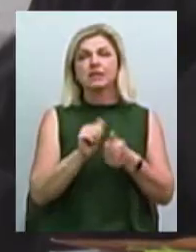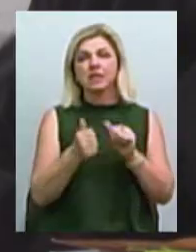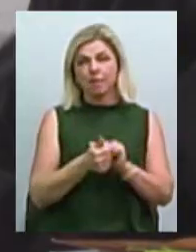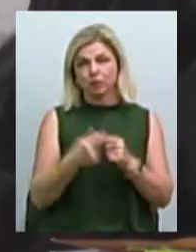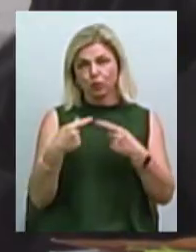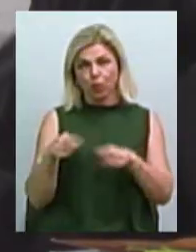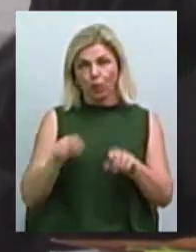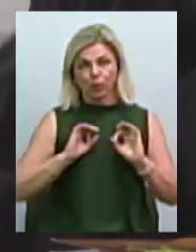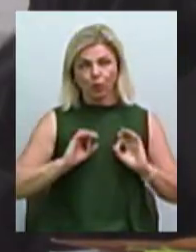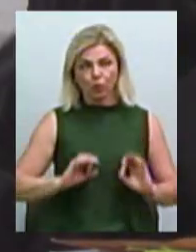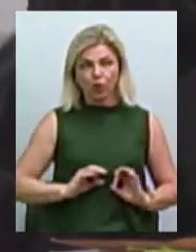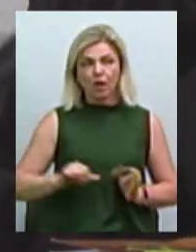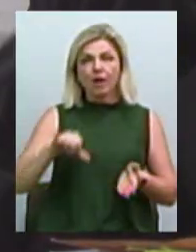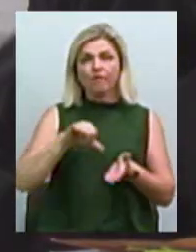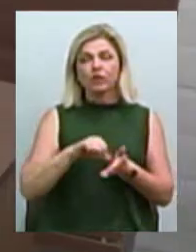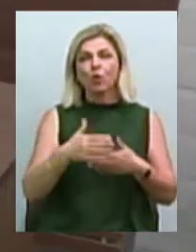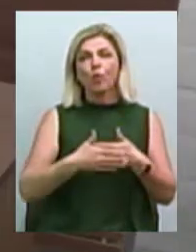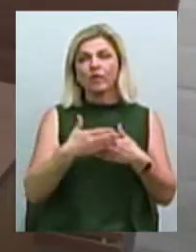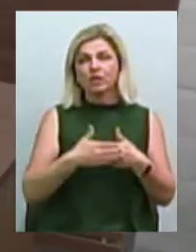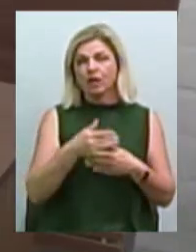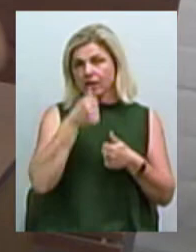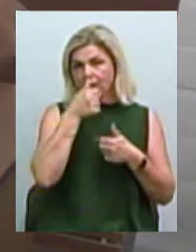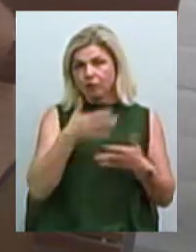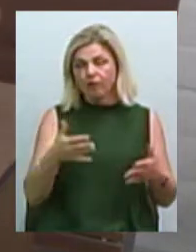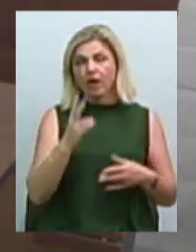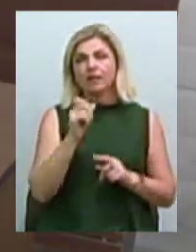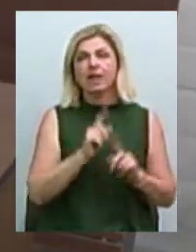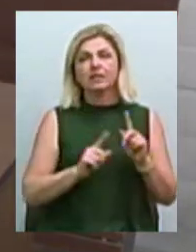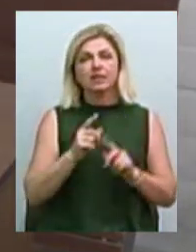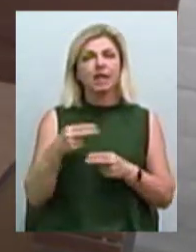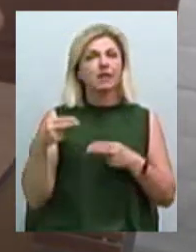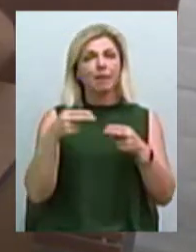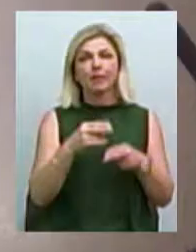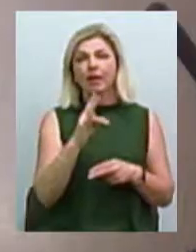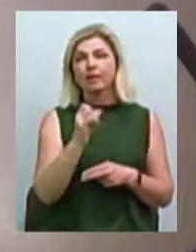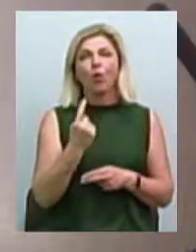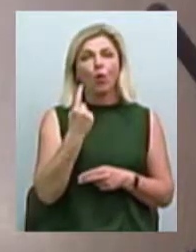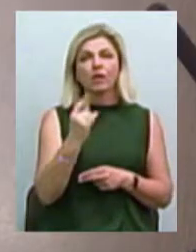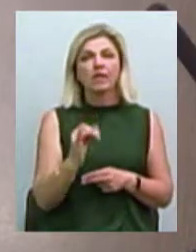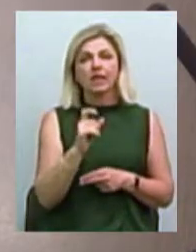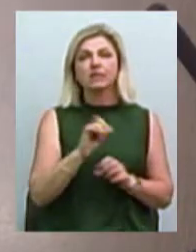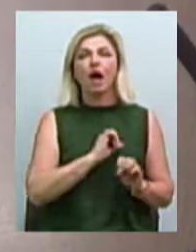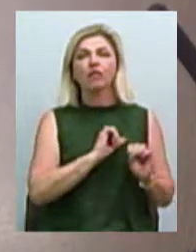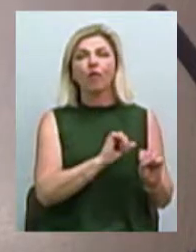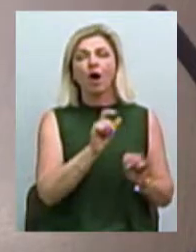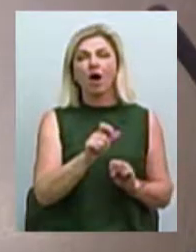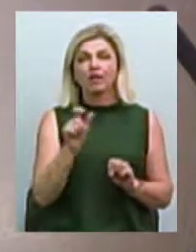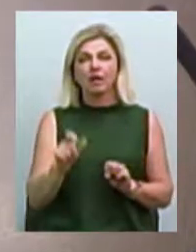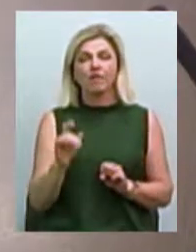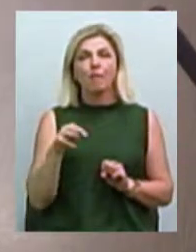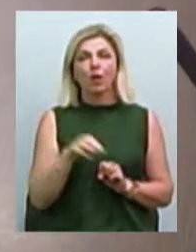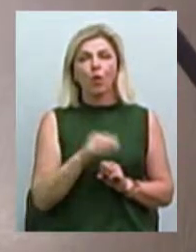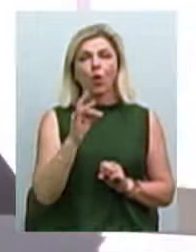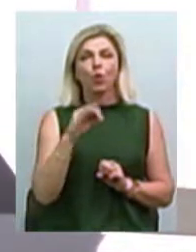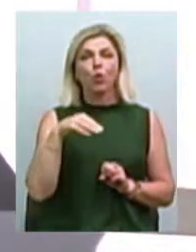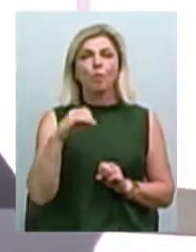Папуші. Виступити за обвинуваченнями прокурору не довелося. На засідання не приїхав жоден з 5 адвокатів Миколи Романчука, а також ключовий свідок